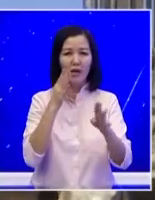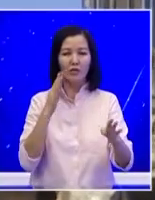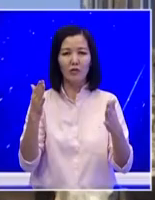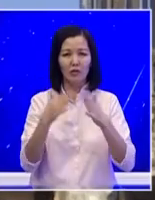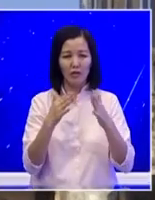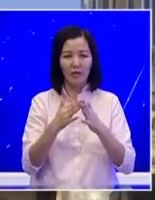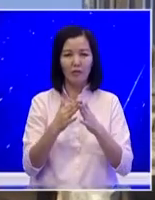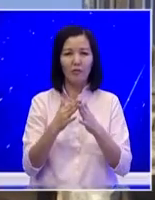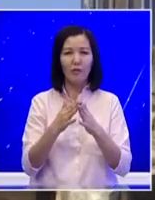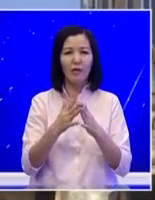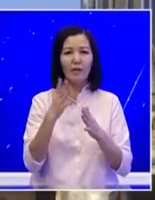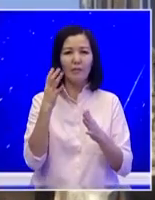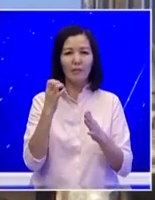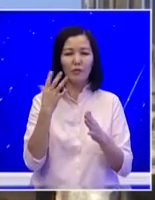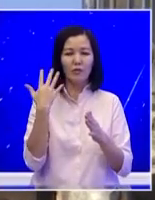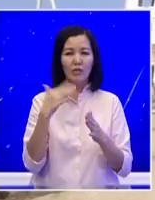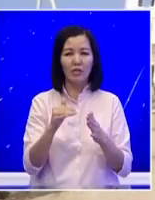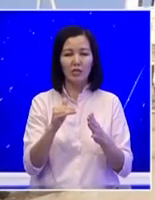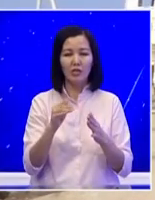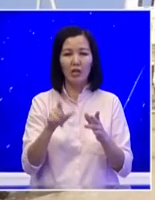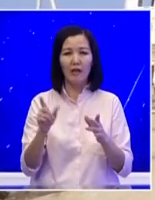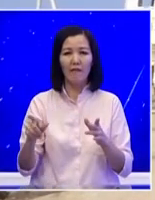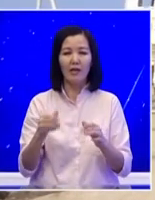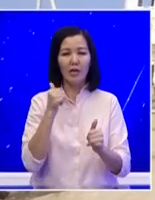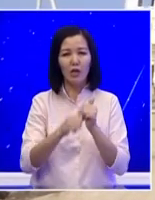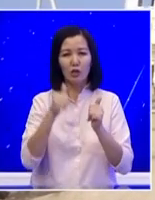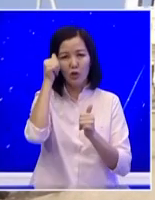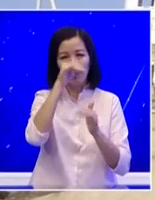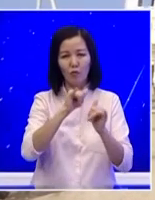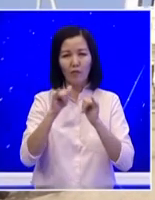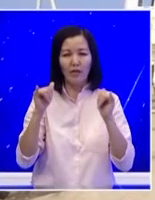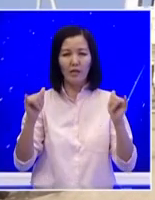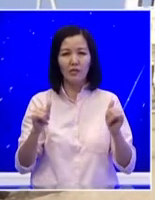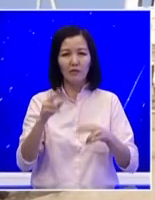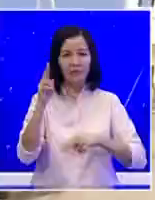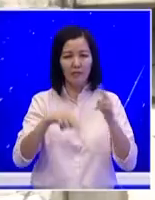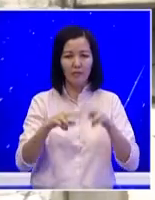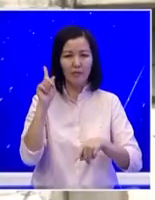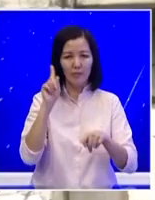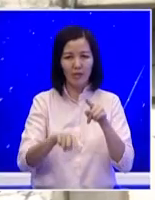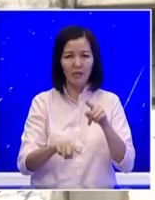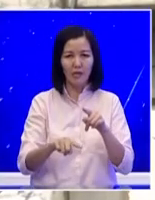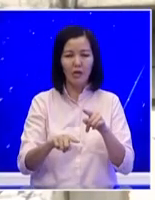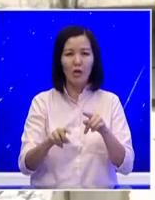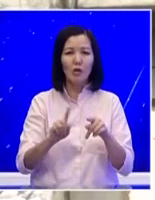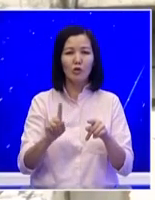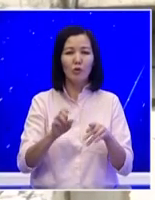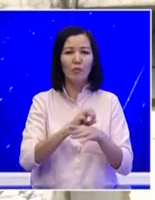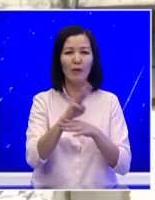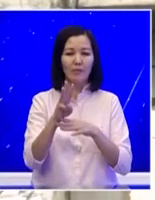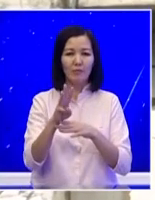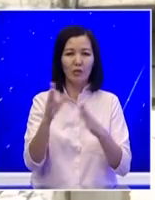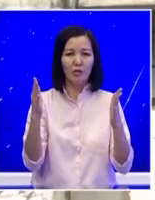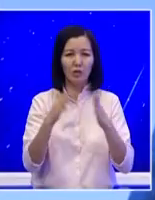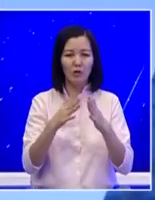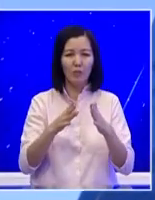жилье – более 50 тысяч. Потому с каждым годом нужно увеличивать темпы строительства. Чтобы покрыть потребность населения,